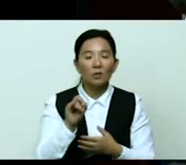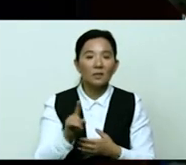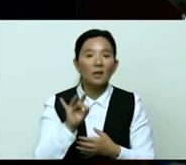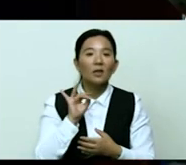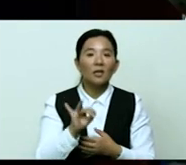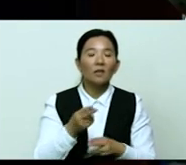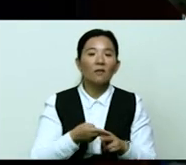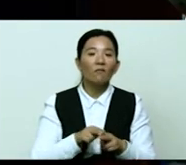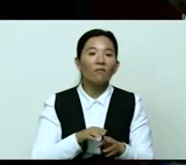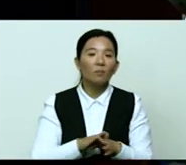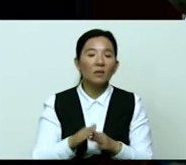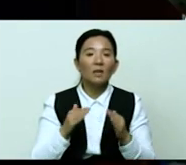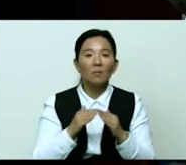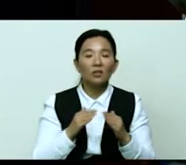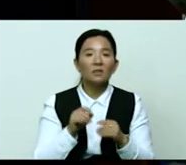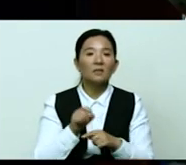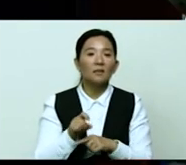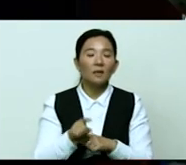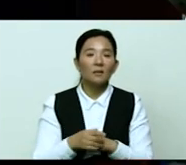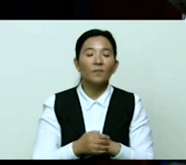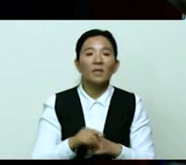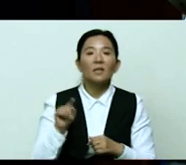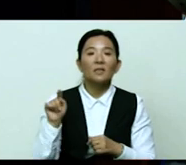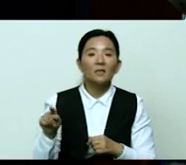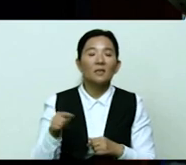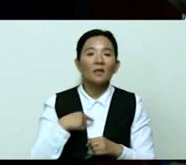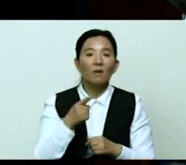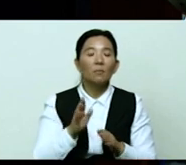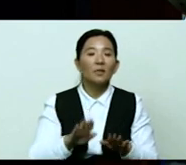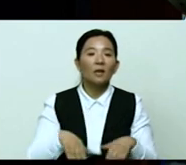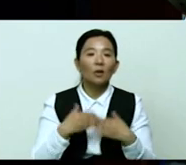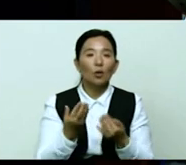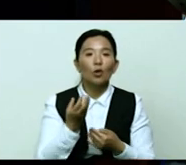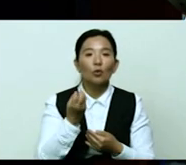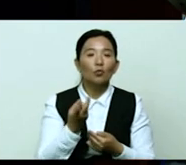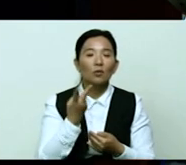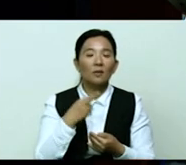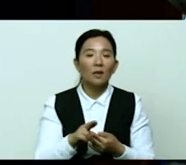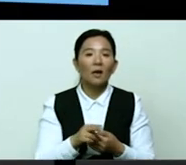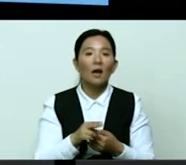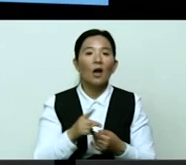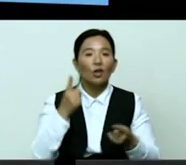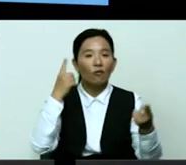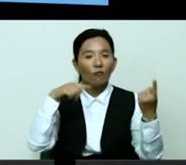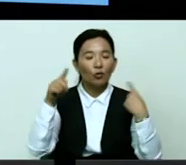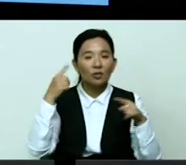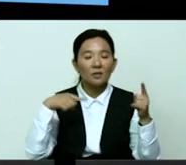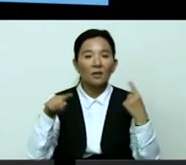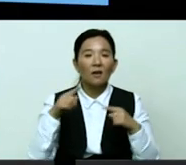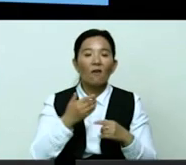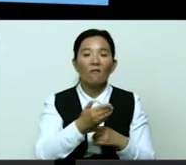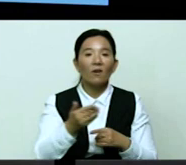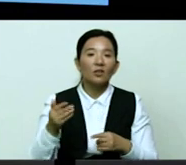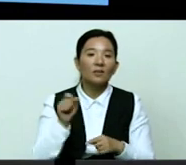и выполнить домашнее задание. Здесь я вам предлагаю еще для творческих